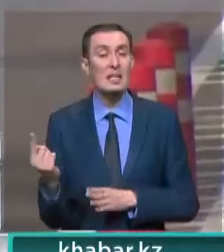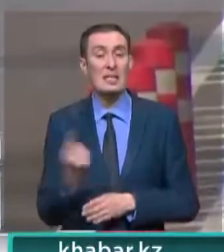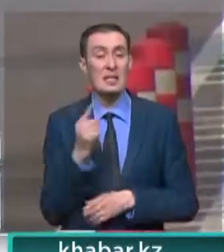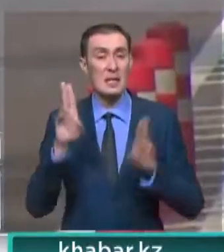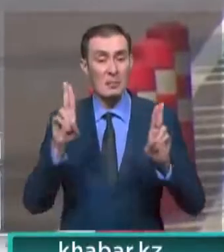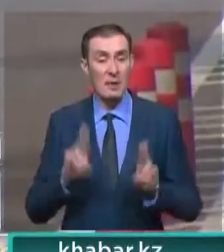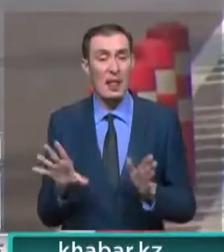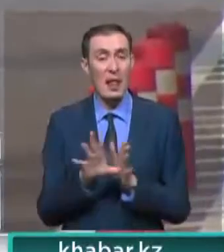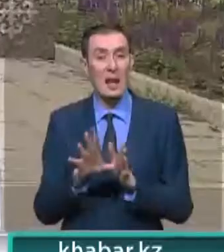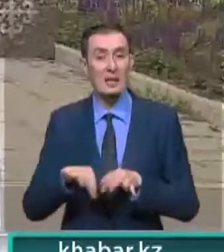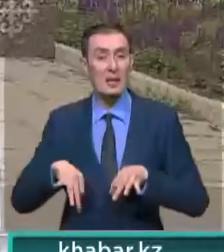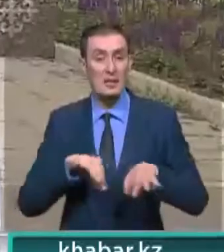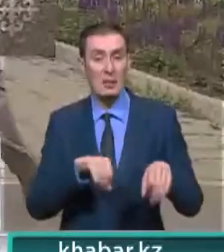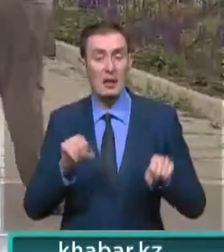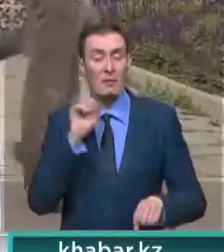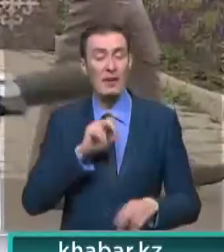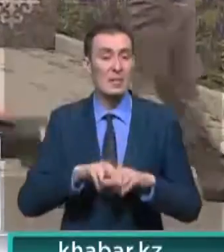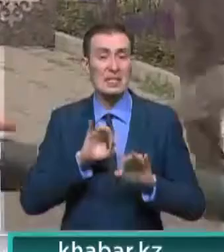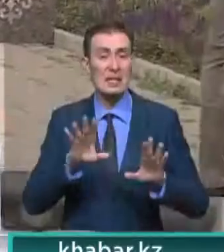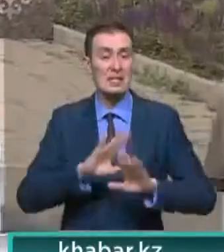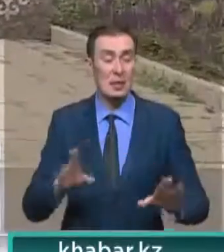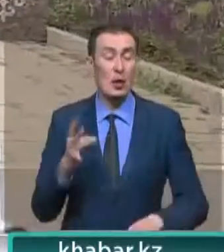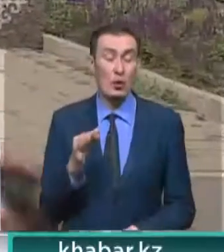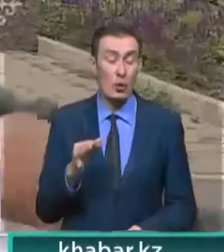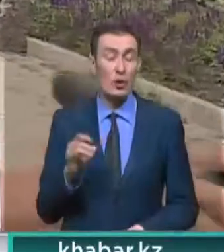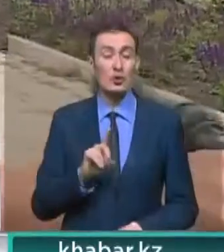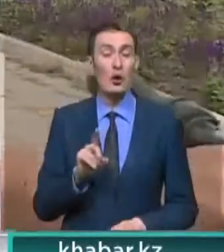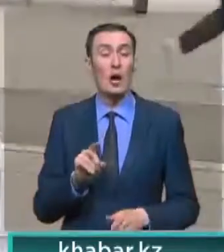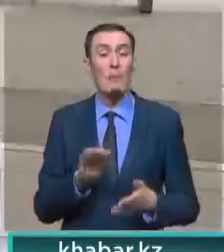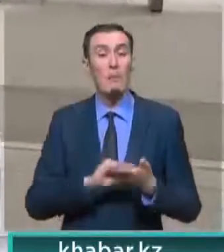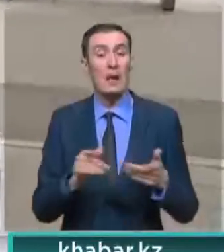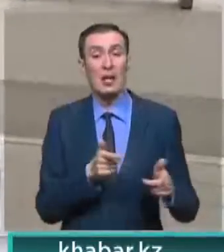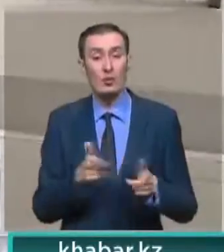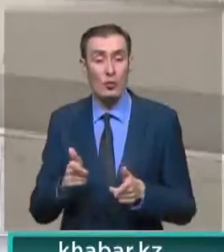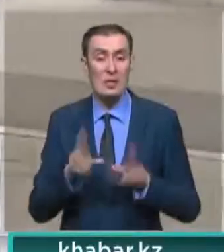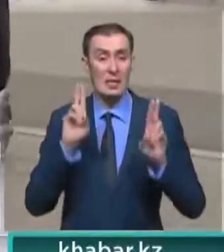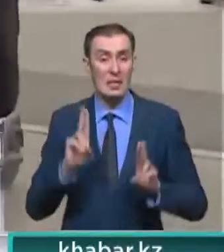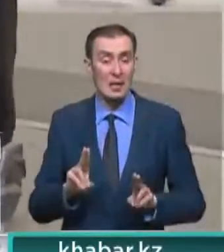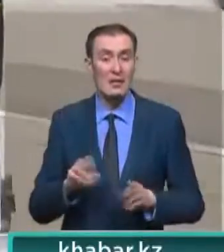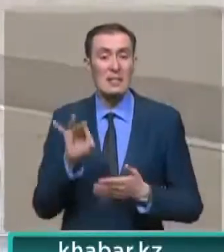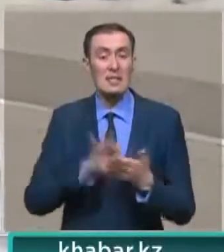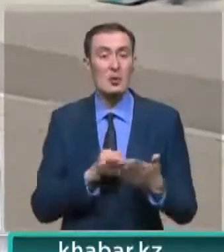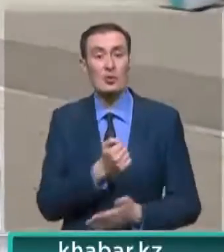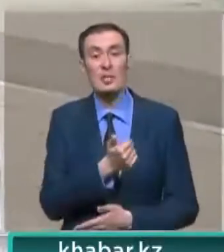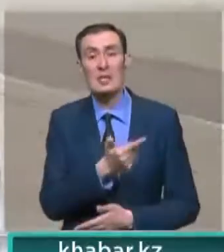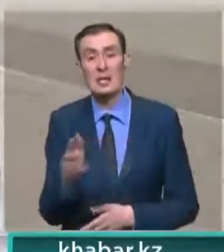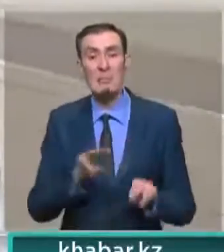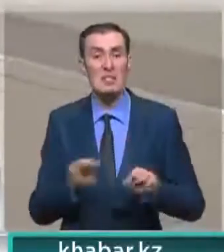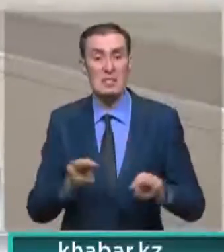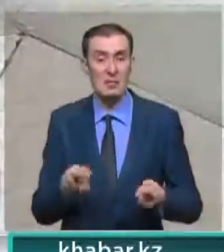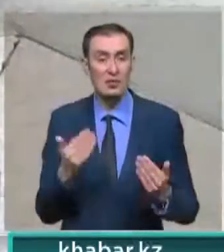пользования электросамокатами, в МВД не пояснили, но известно, что разработкой стандартов занимаются сразу несколько министерств.